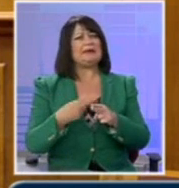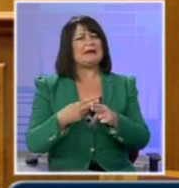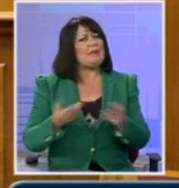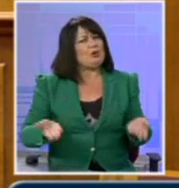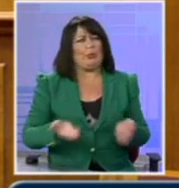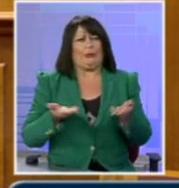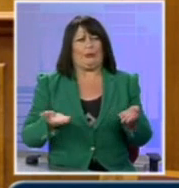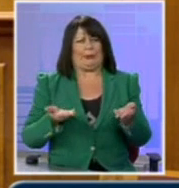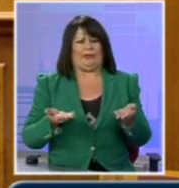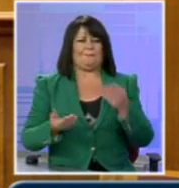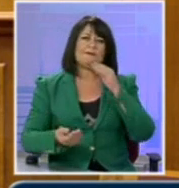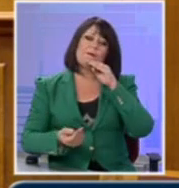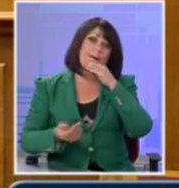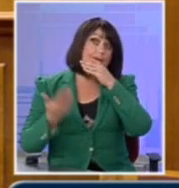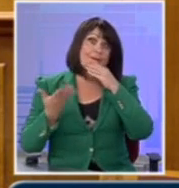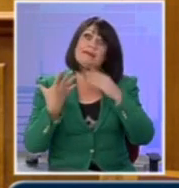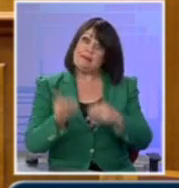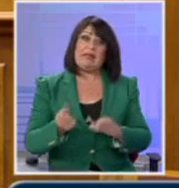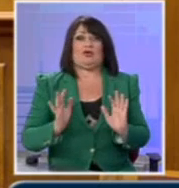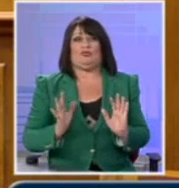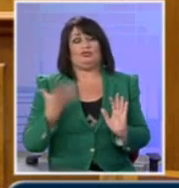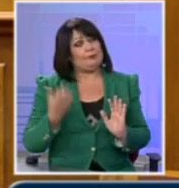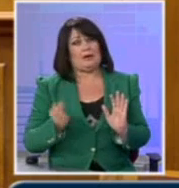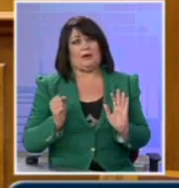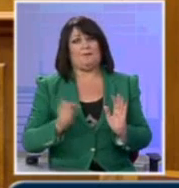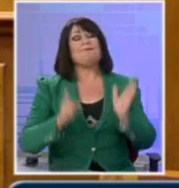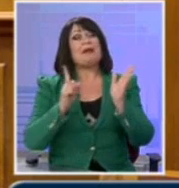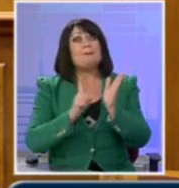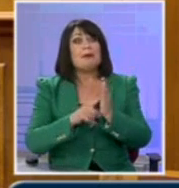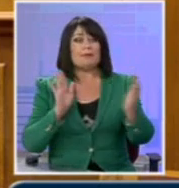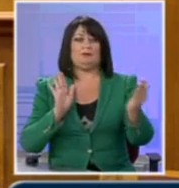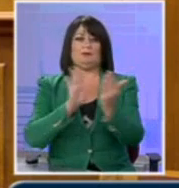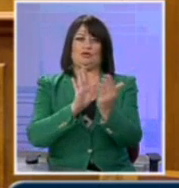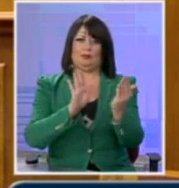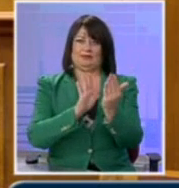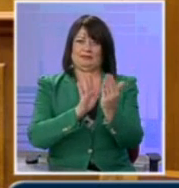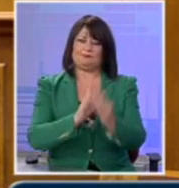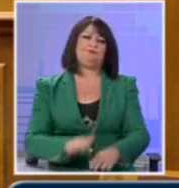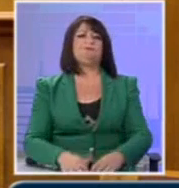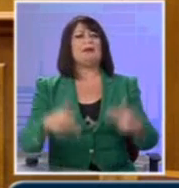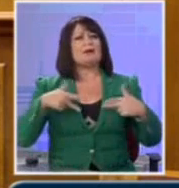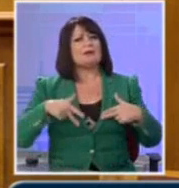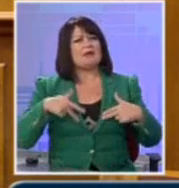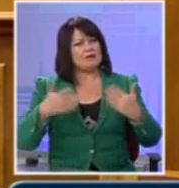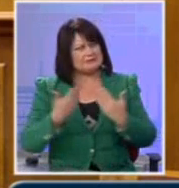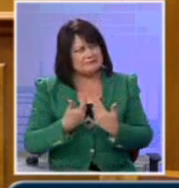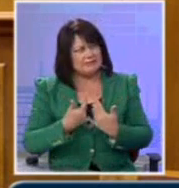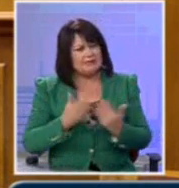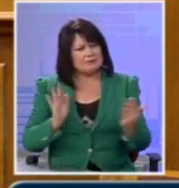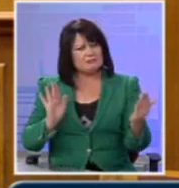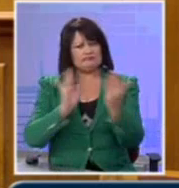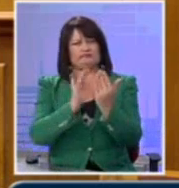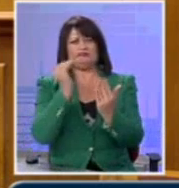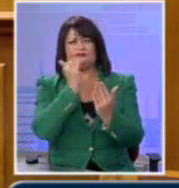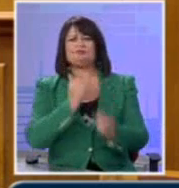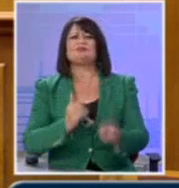ασθενέστερη. Παρ' όλα αυτά είναι υπαρκτή και πρέπει να την αντιμετωπίσουμε. Η κυβέρνηση της αριστεράς θα την αντιμετωπίσει άμεσα